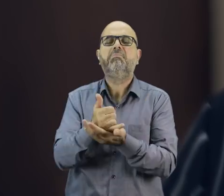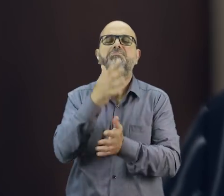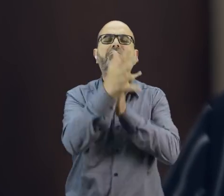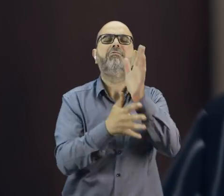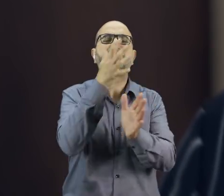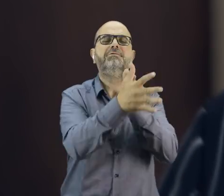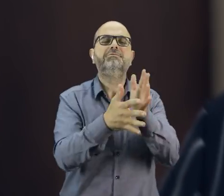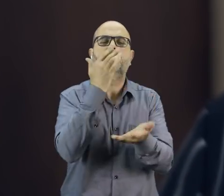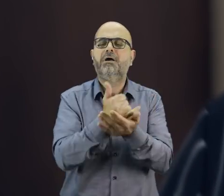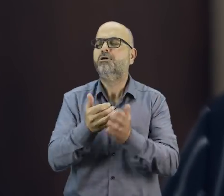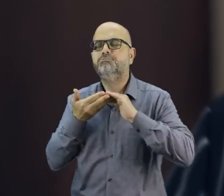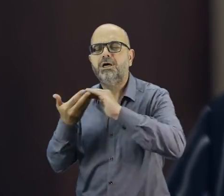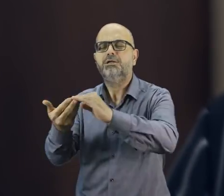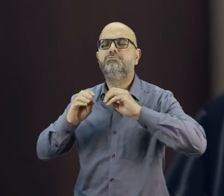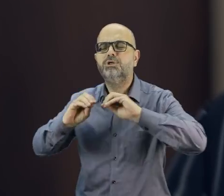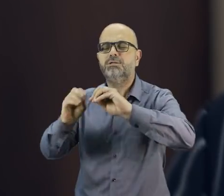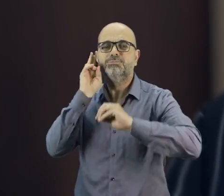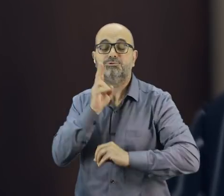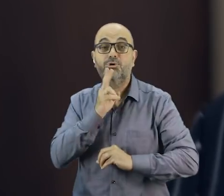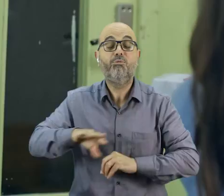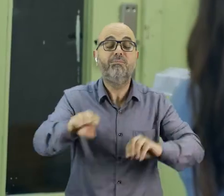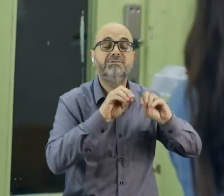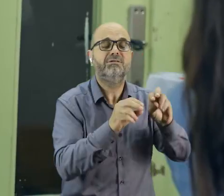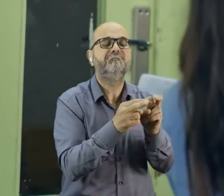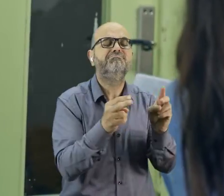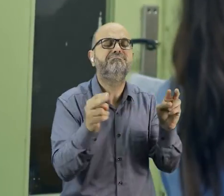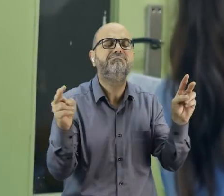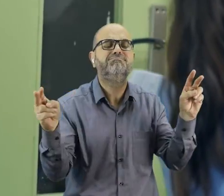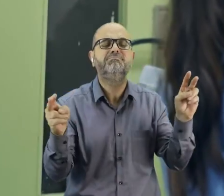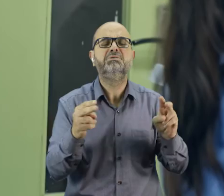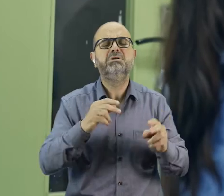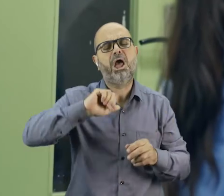الإشارة وفي مجال الصمم وفي مجال التعليم.